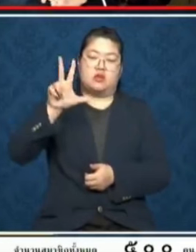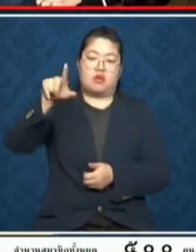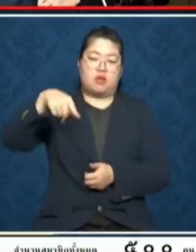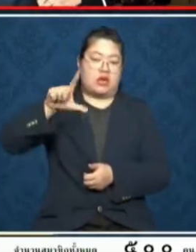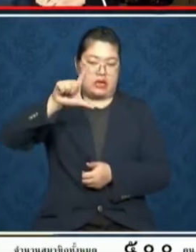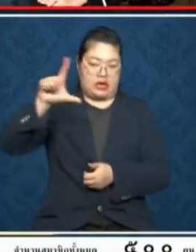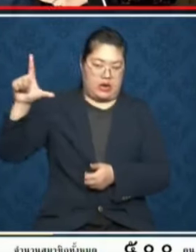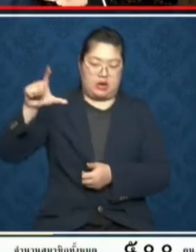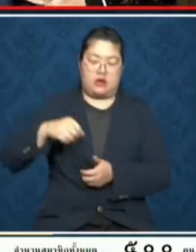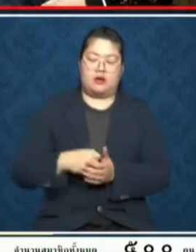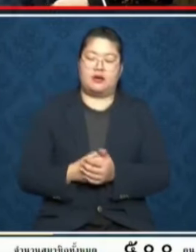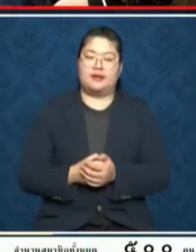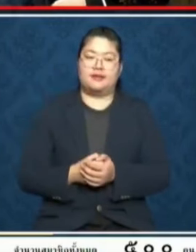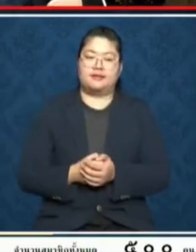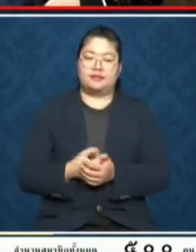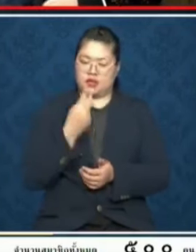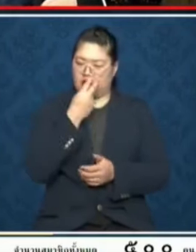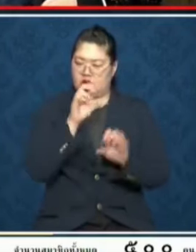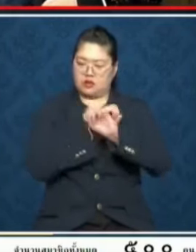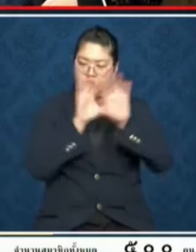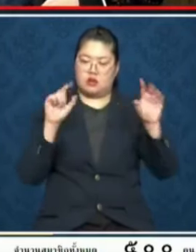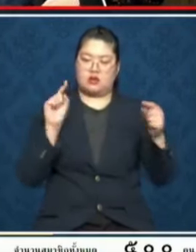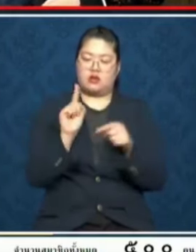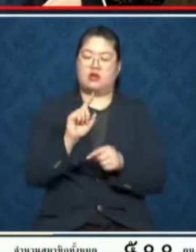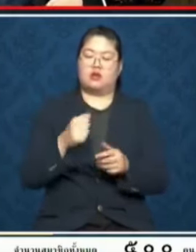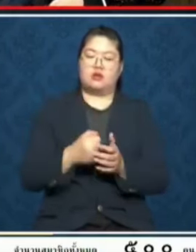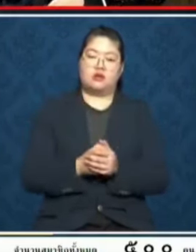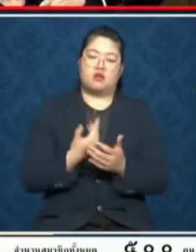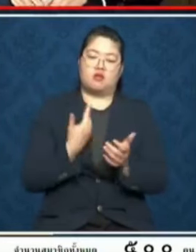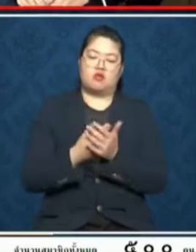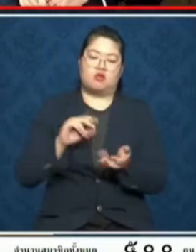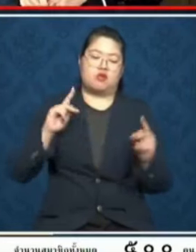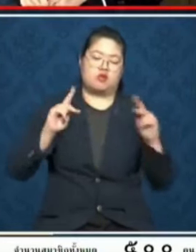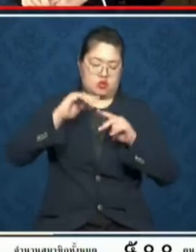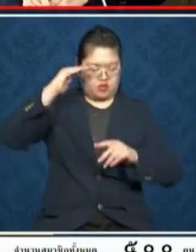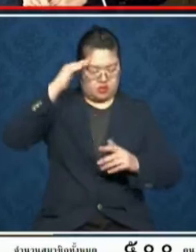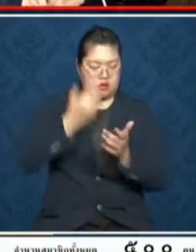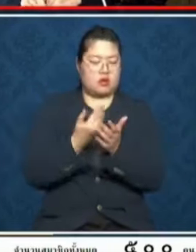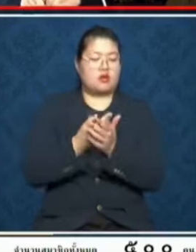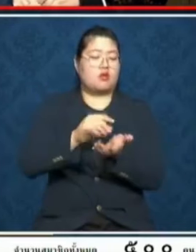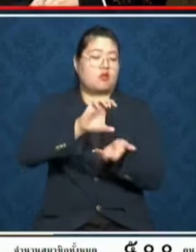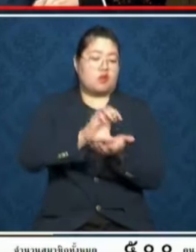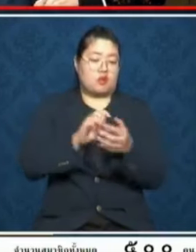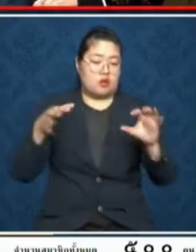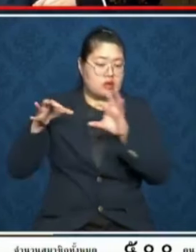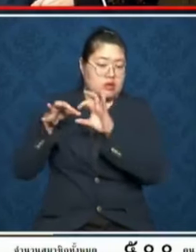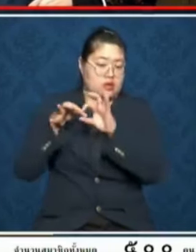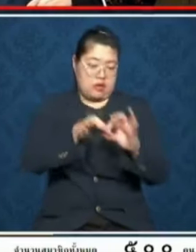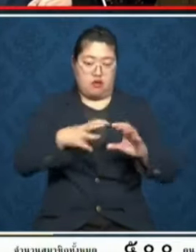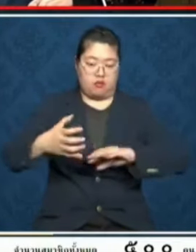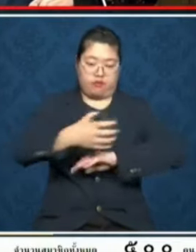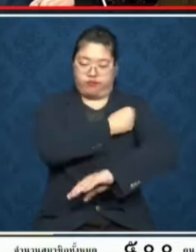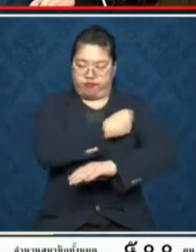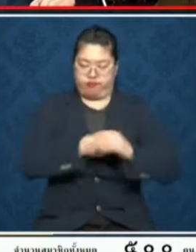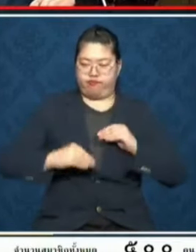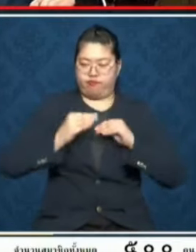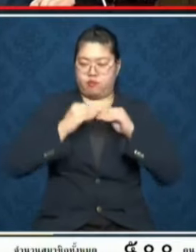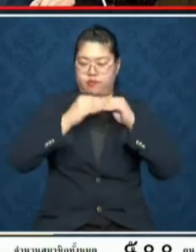านบาทจึงทำให้เห็นชัดว่างบประมาณที่กองทัพได้รับสัมพันธ์กับอำนาจที่เพิ่มมากขึ้นด้ว